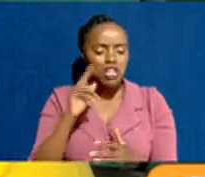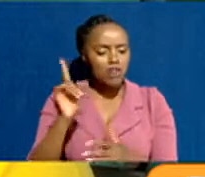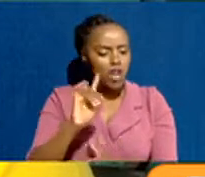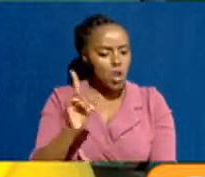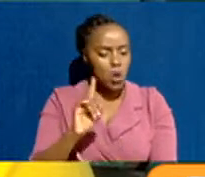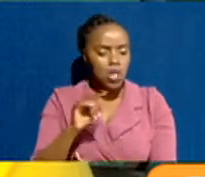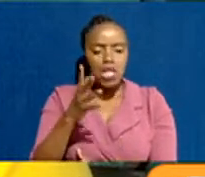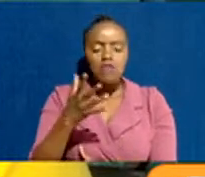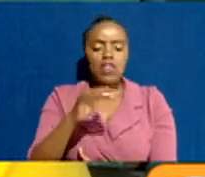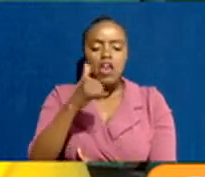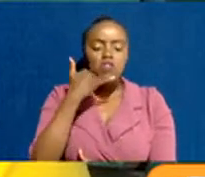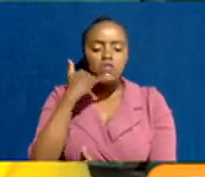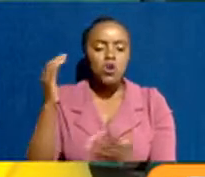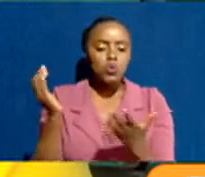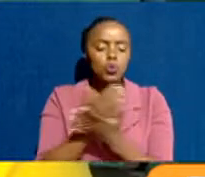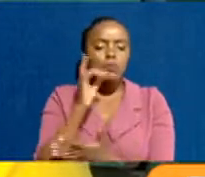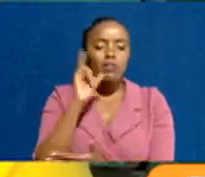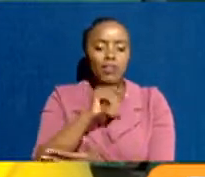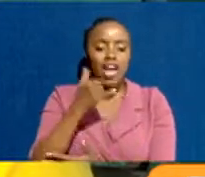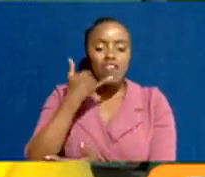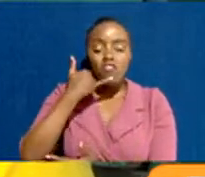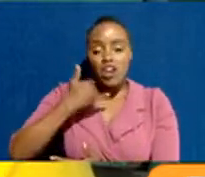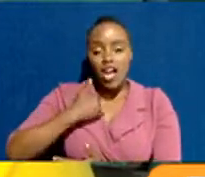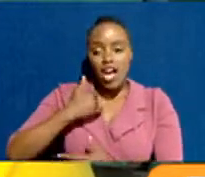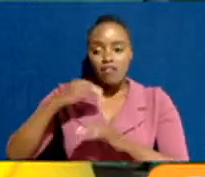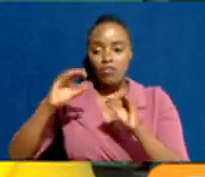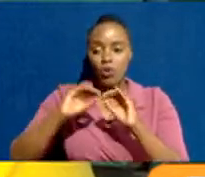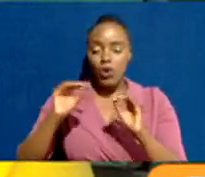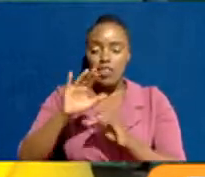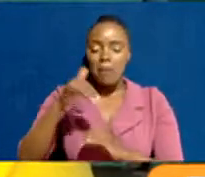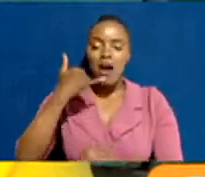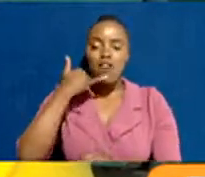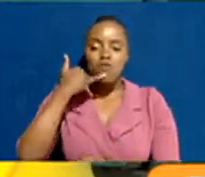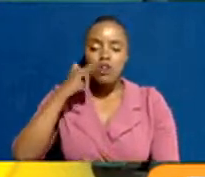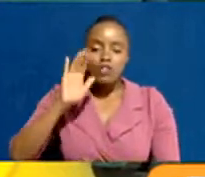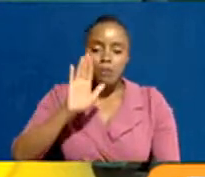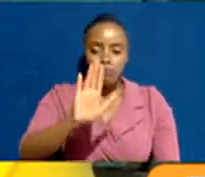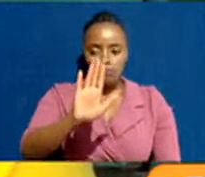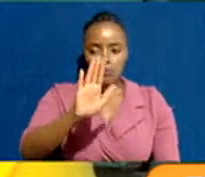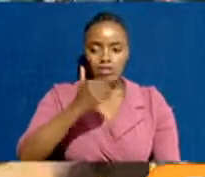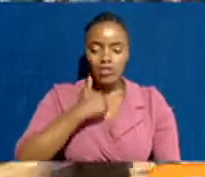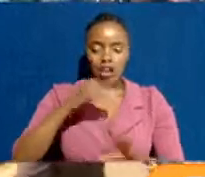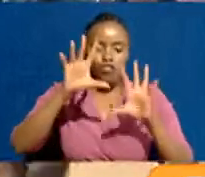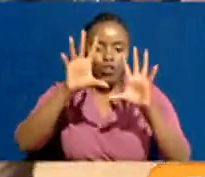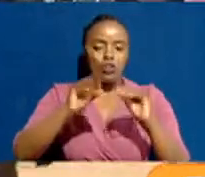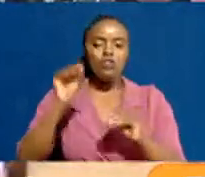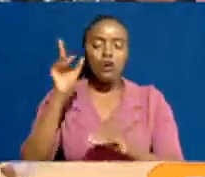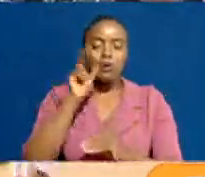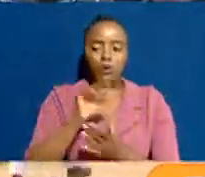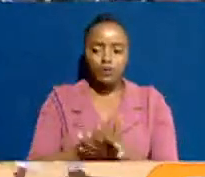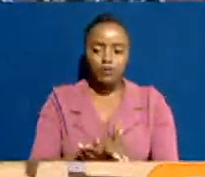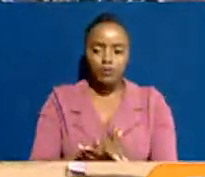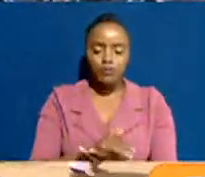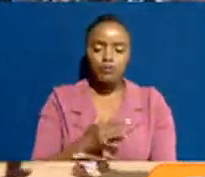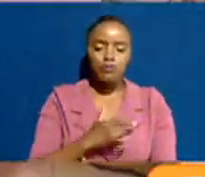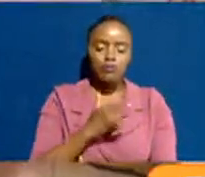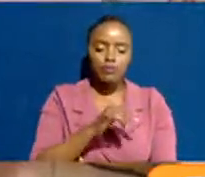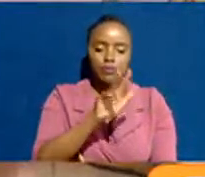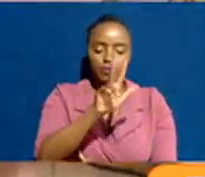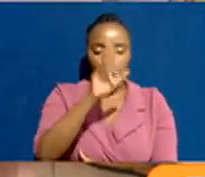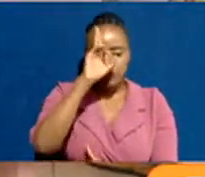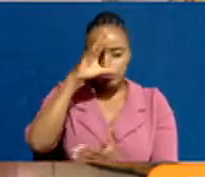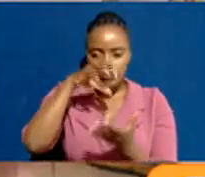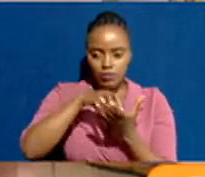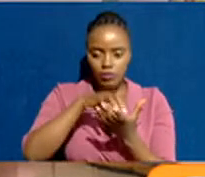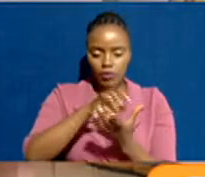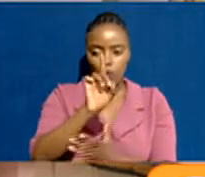Akaniambia wamenyanganywa simu, hawana simu. Na simu zao simesimwa. They visited three police stations within